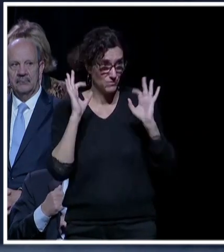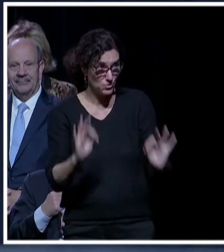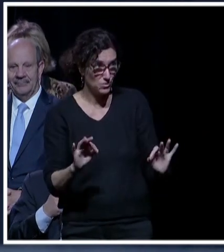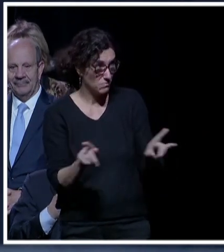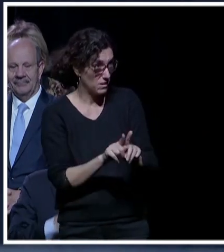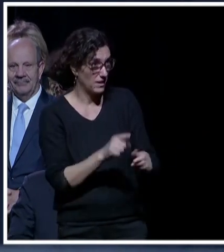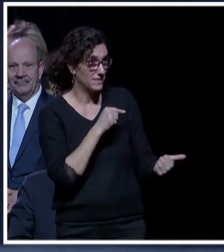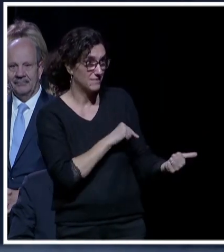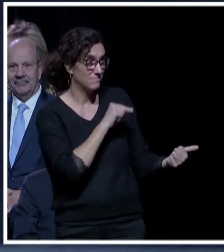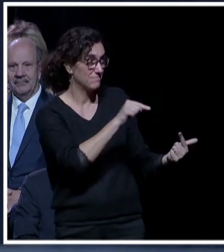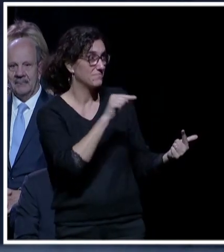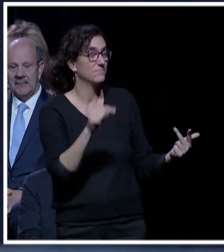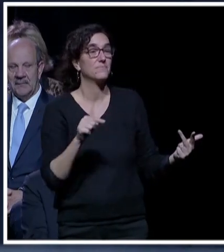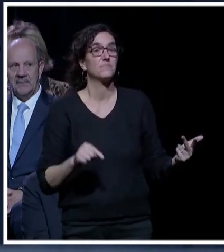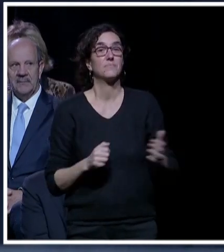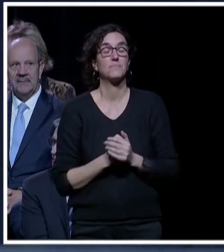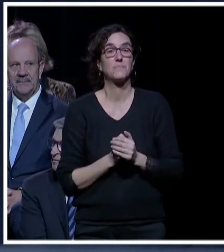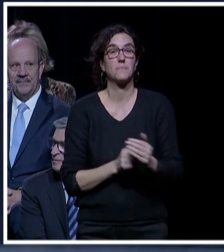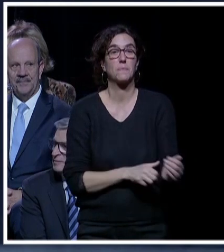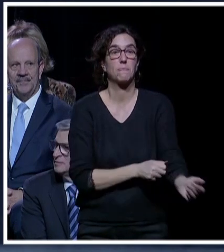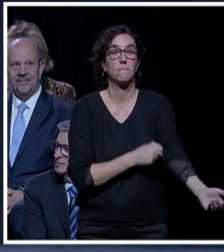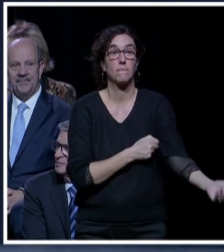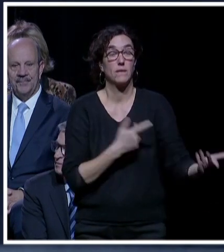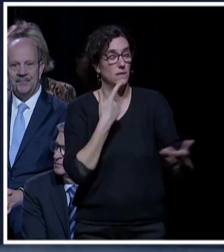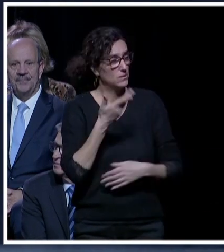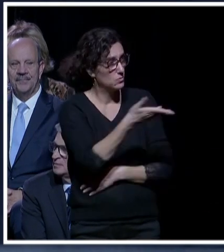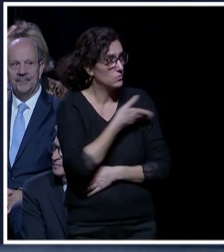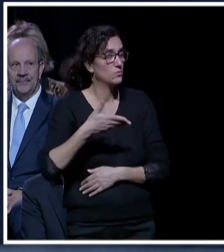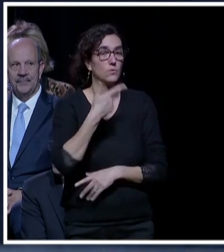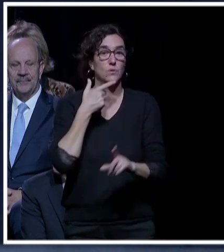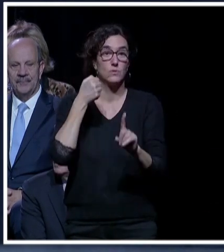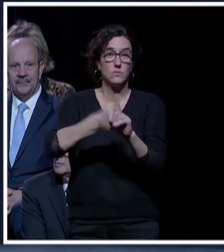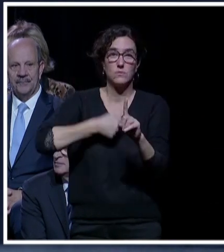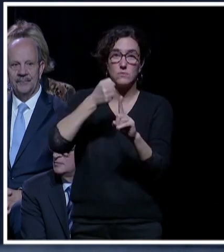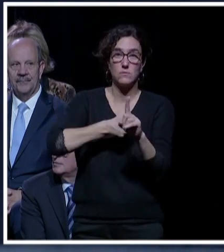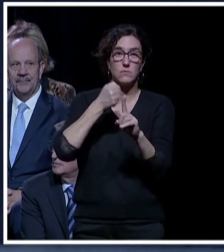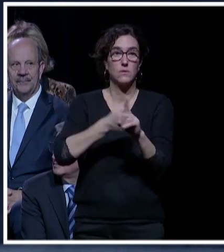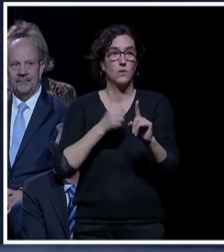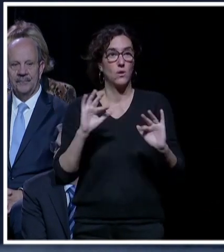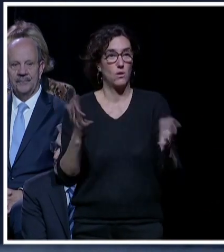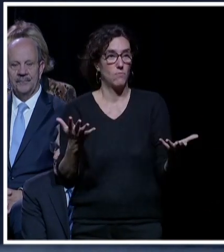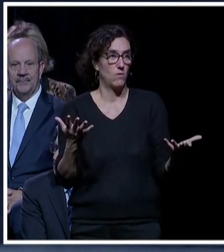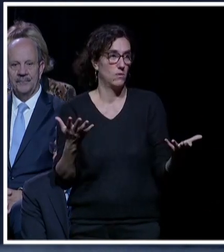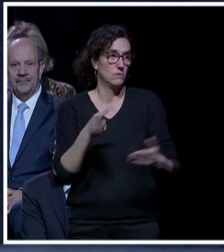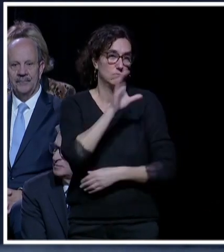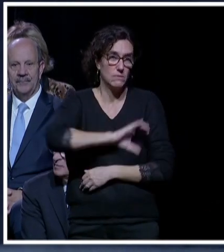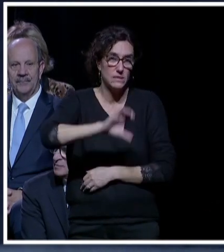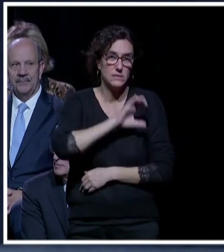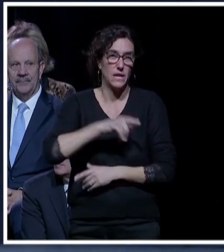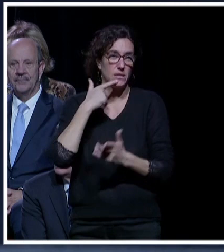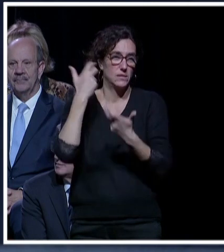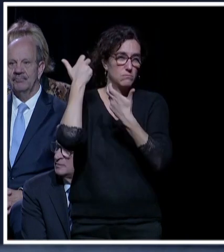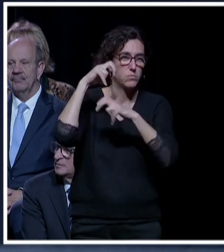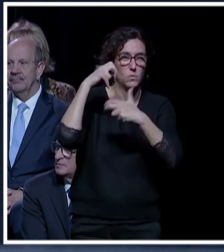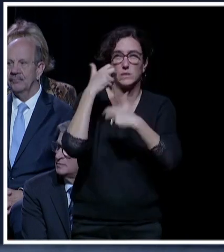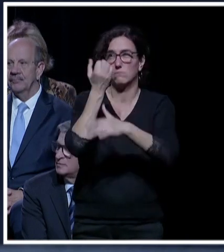chère Annie Fréjac, cher Michel Paganin, nous nous battons pour véritablement alléger ces